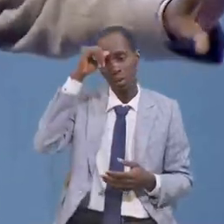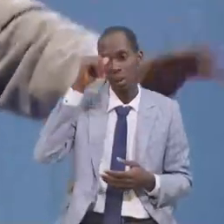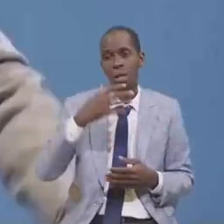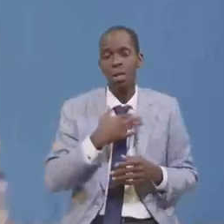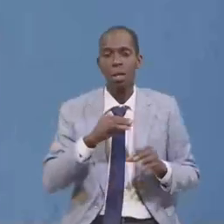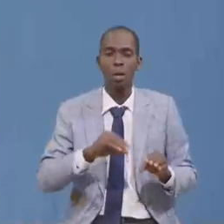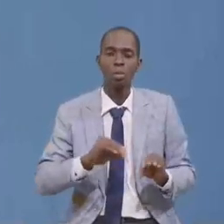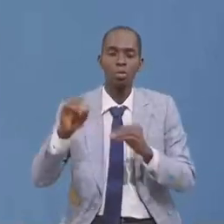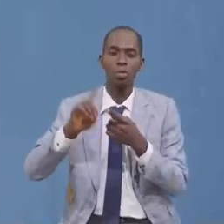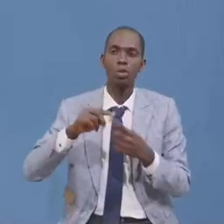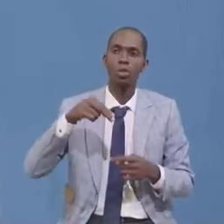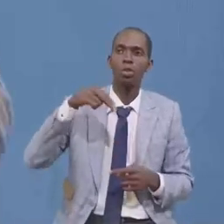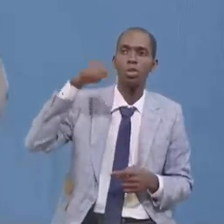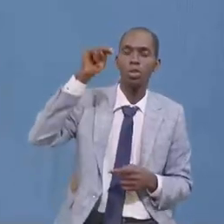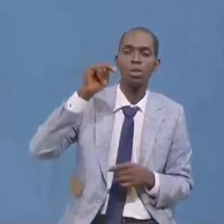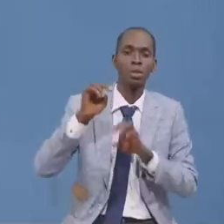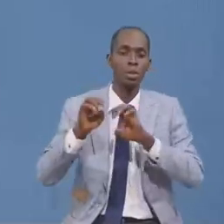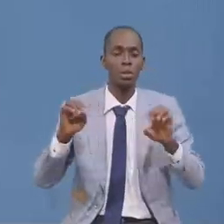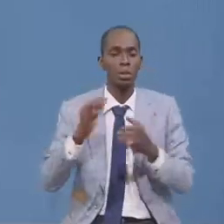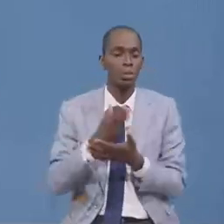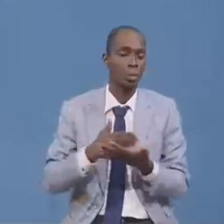Ils sont allés au nord-est.